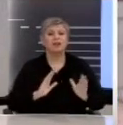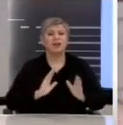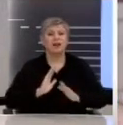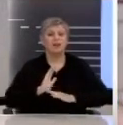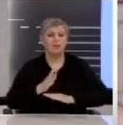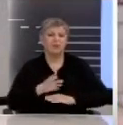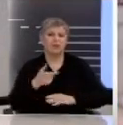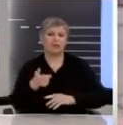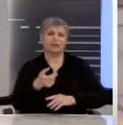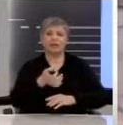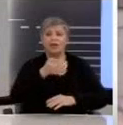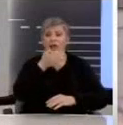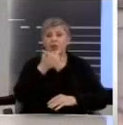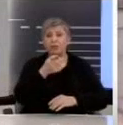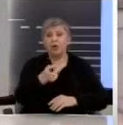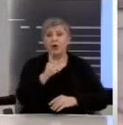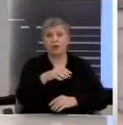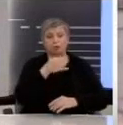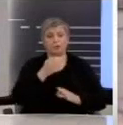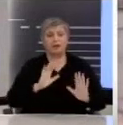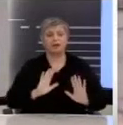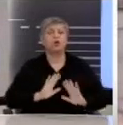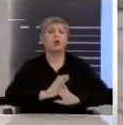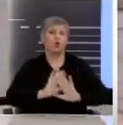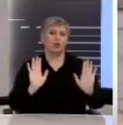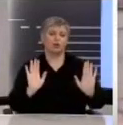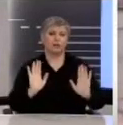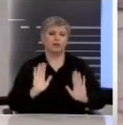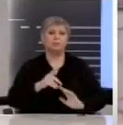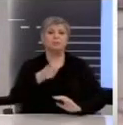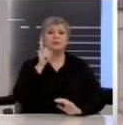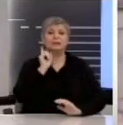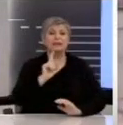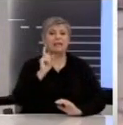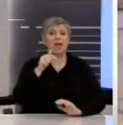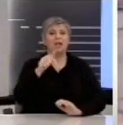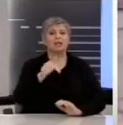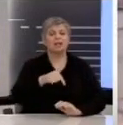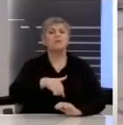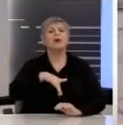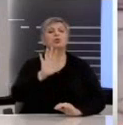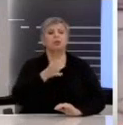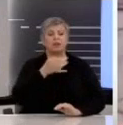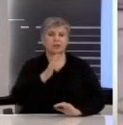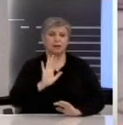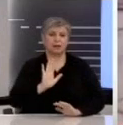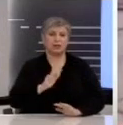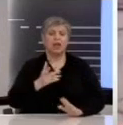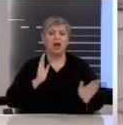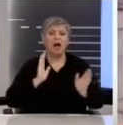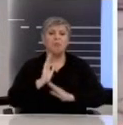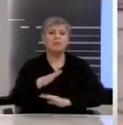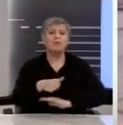λόγο. Επειδή όχι, κυρία Γεννηματά, δεν θα το δώσω ούτε σε εσάς το λόγο. Το λόγο θα έχει ο κύριος